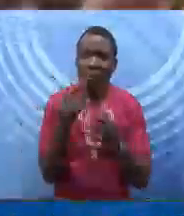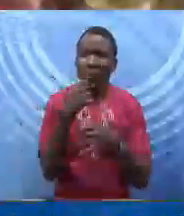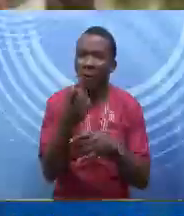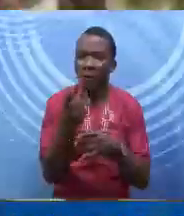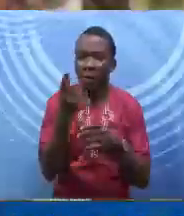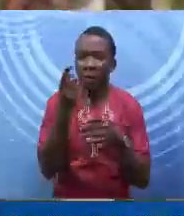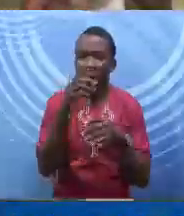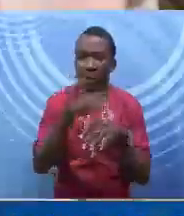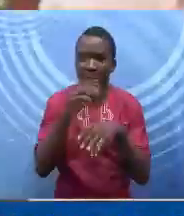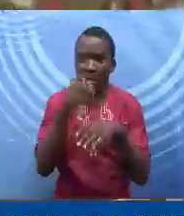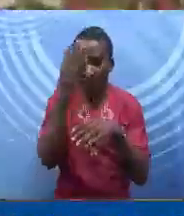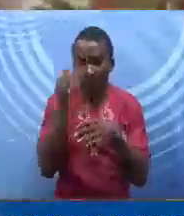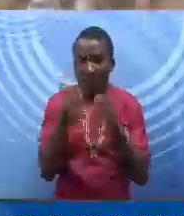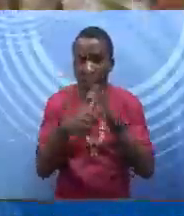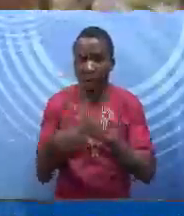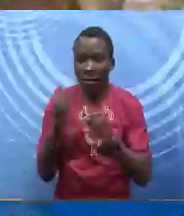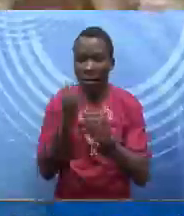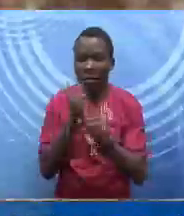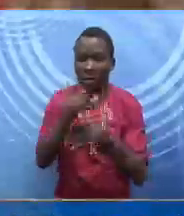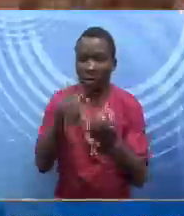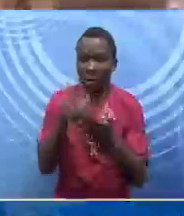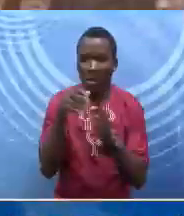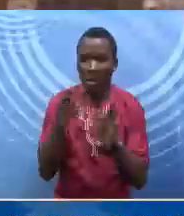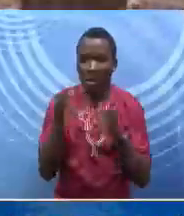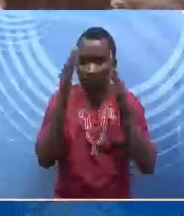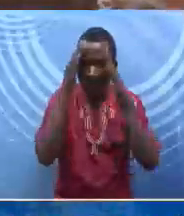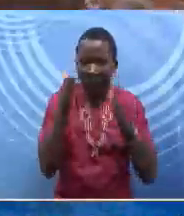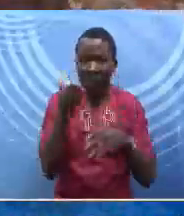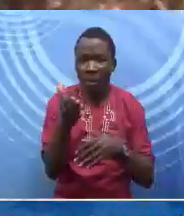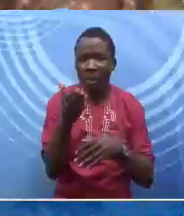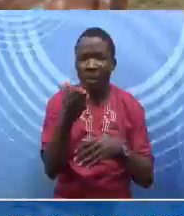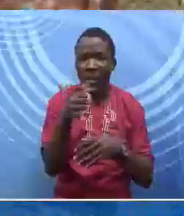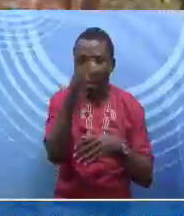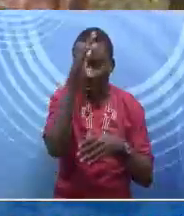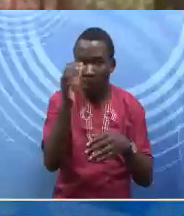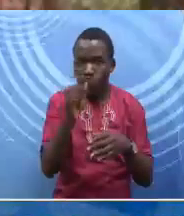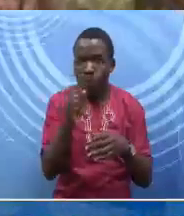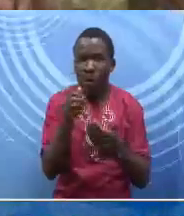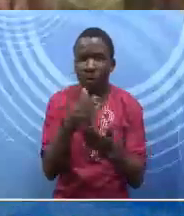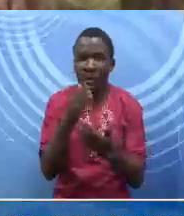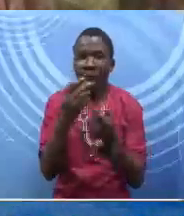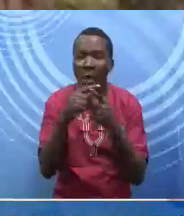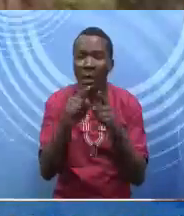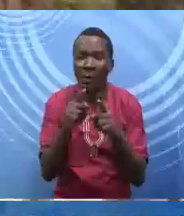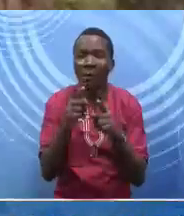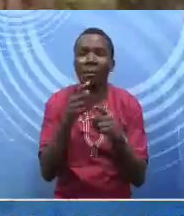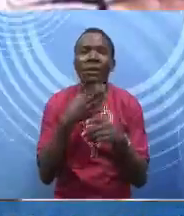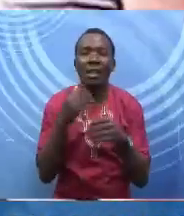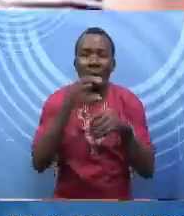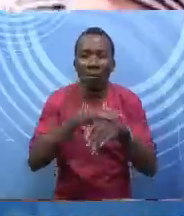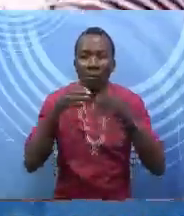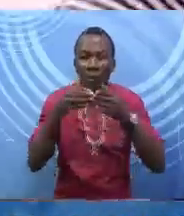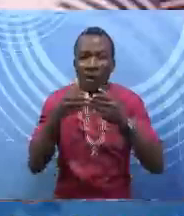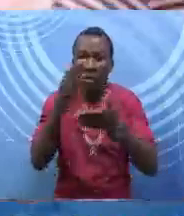barimo gukorerwa n'iki kigo. Icyo bashingiraho ngo nuko hari umusaza ubareberera w'umuzamu udahwema kushaka kubafata ndetse na bamwe